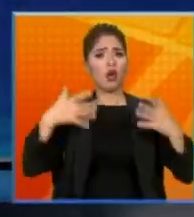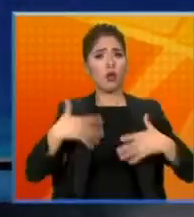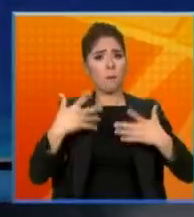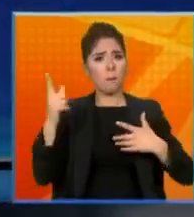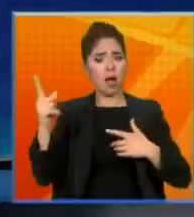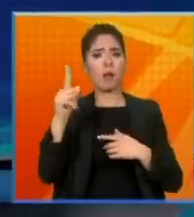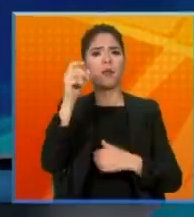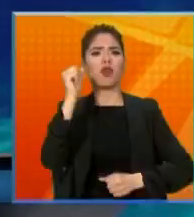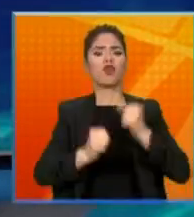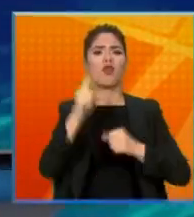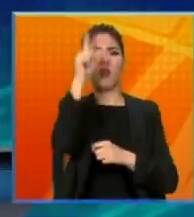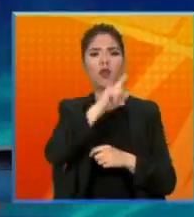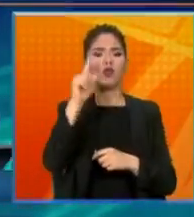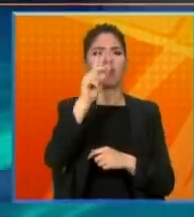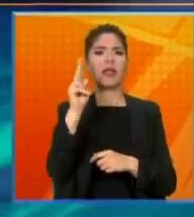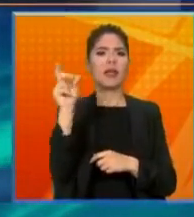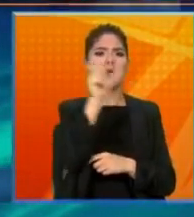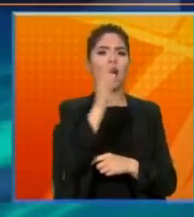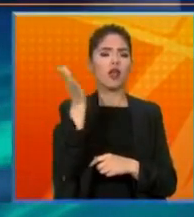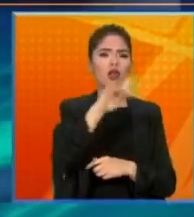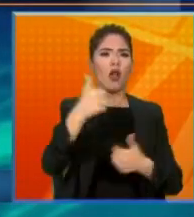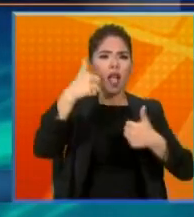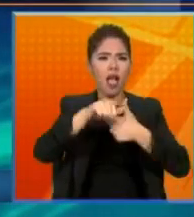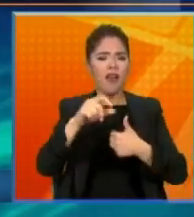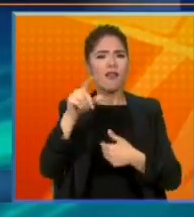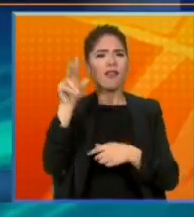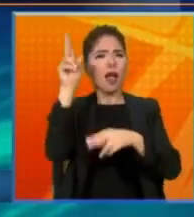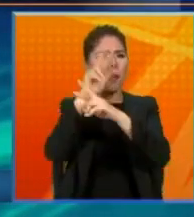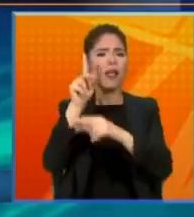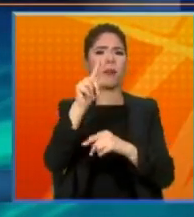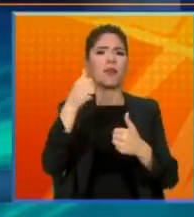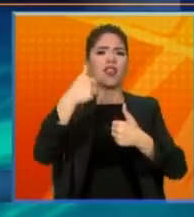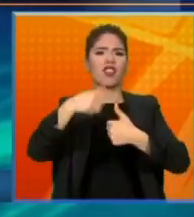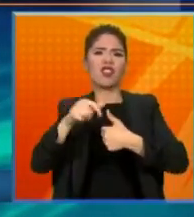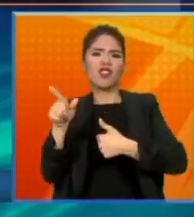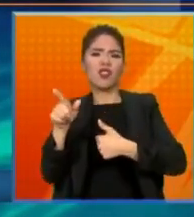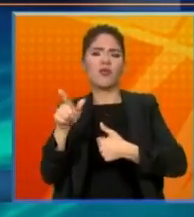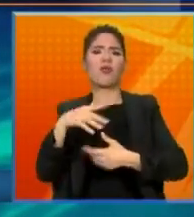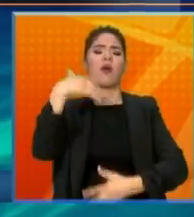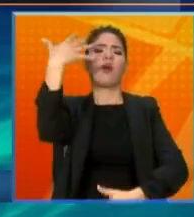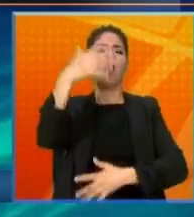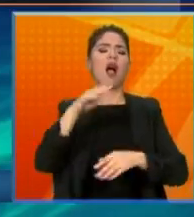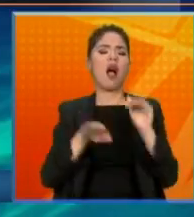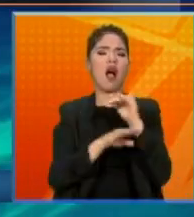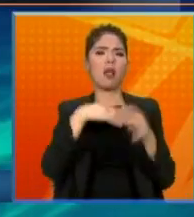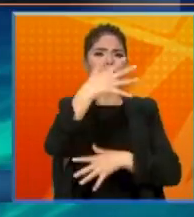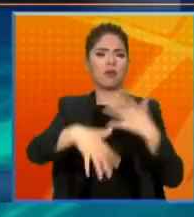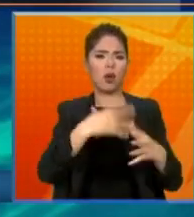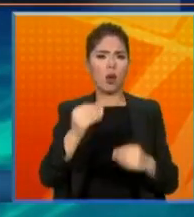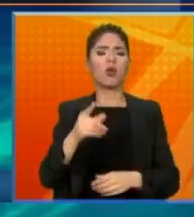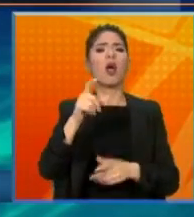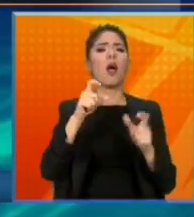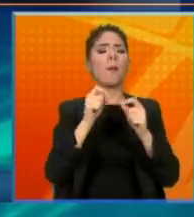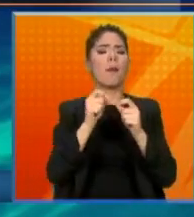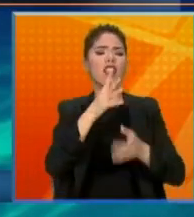Gösteriş meraklısı bir sürücü yüzünden 2 ay sonra dünya evine girmeye hazırlanan bir çiftin hayatı alt üst oldu. Bağdat Caddesi'ndeki